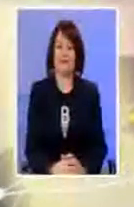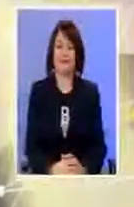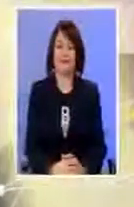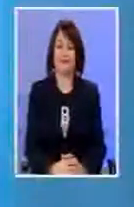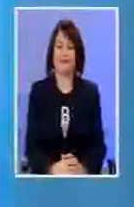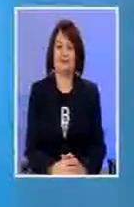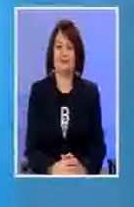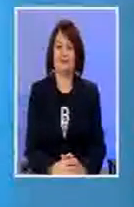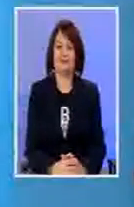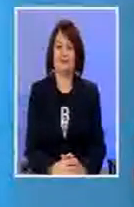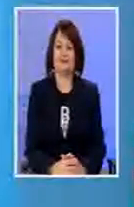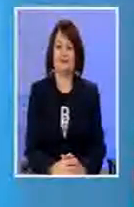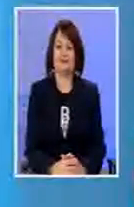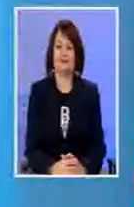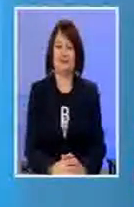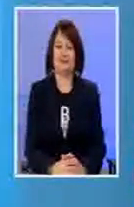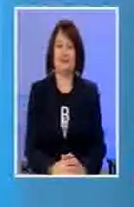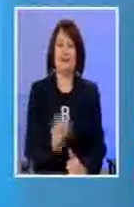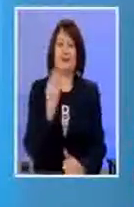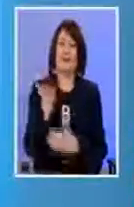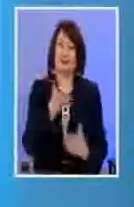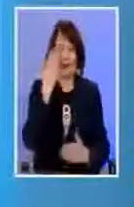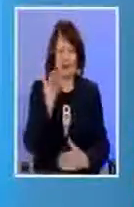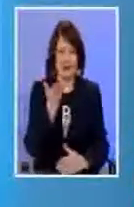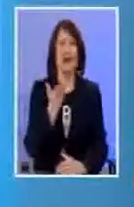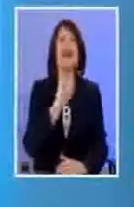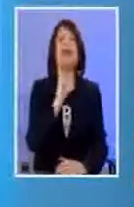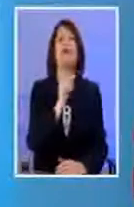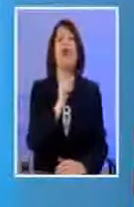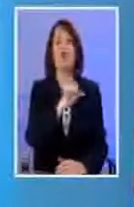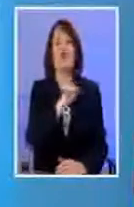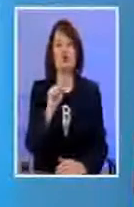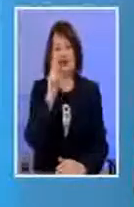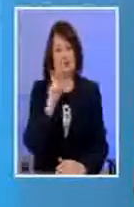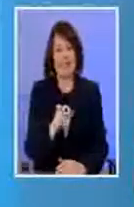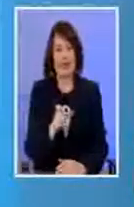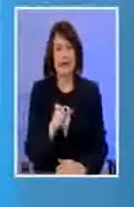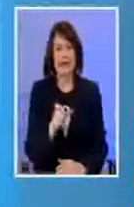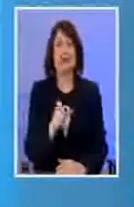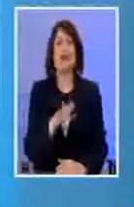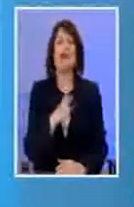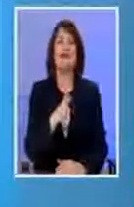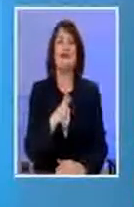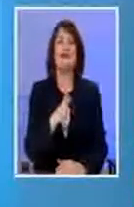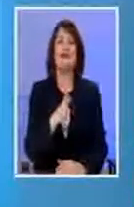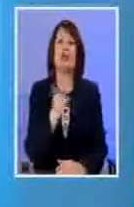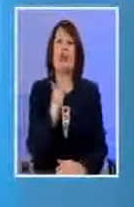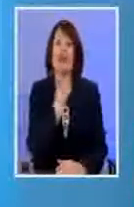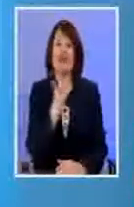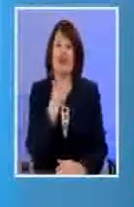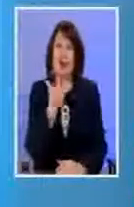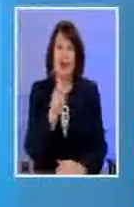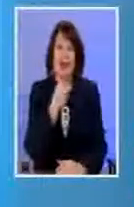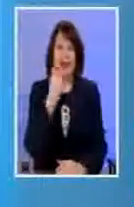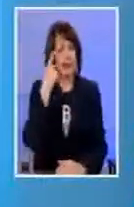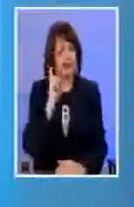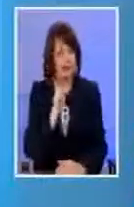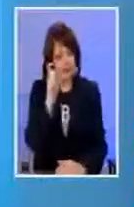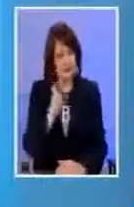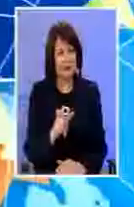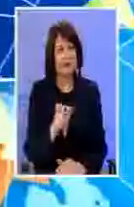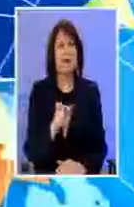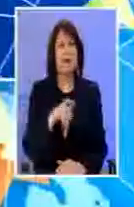μένα. Και ο κύριος Τέλιος Κυμπουρόπουλος. Ίσως οι δύο ιδιότητες που θα αναφέρω να μην είναι γνωστές, αλλά σας